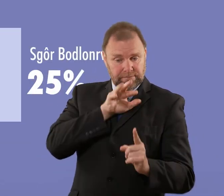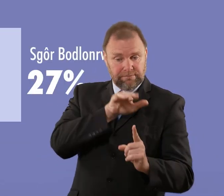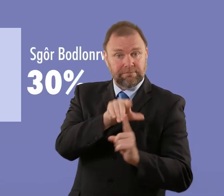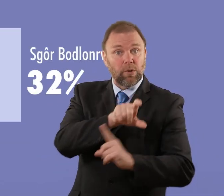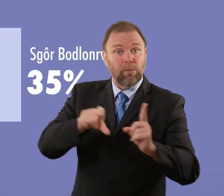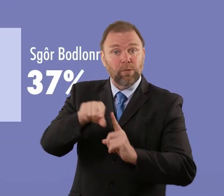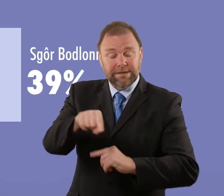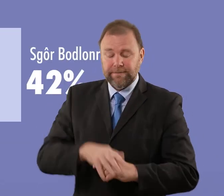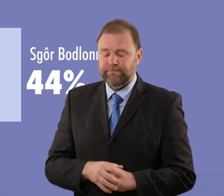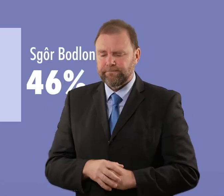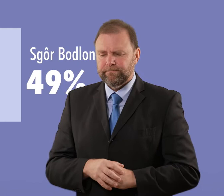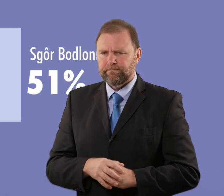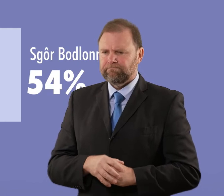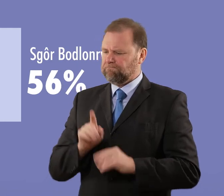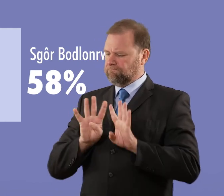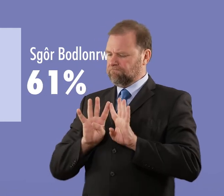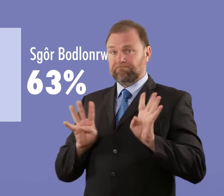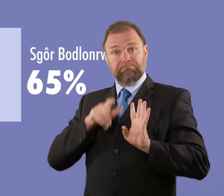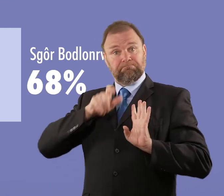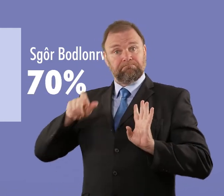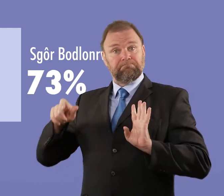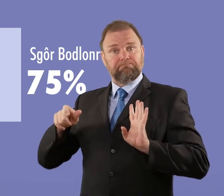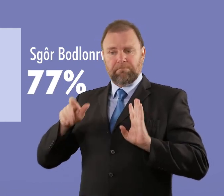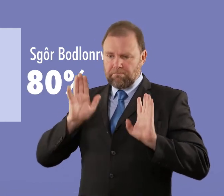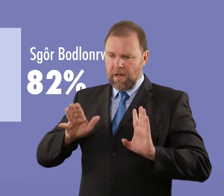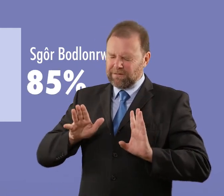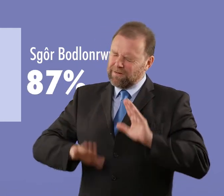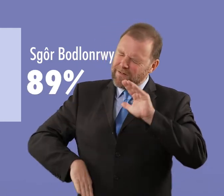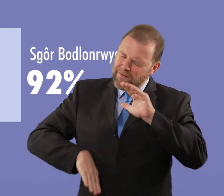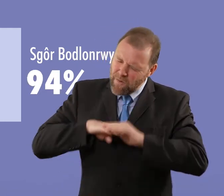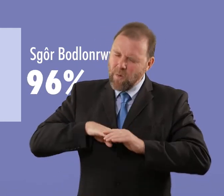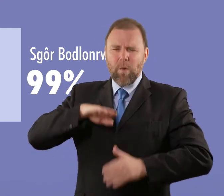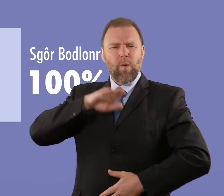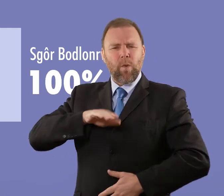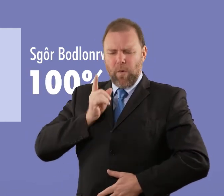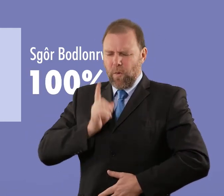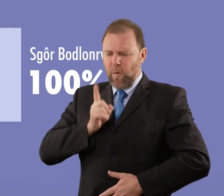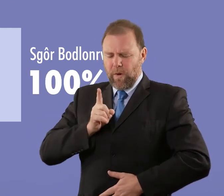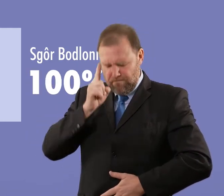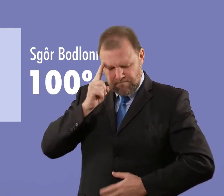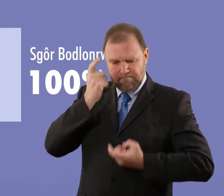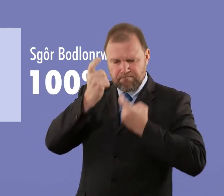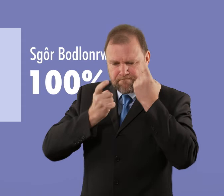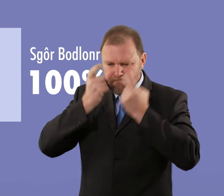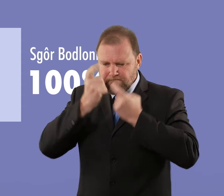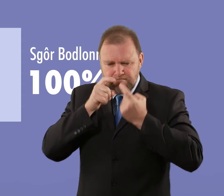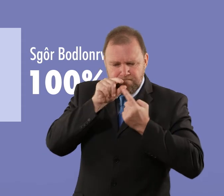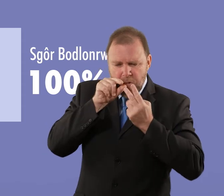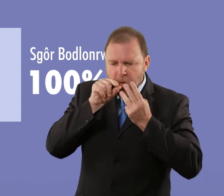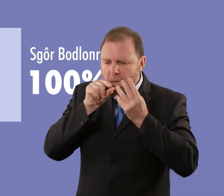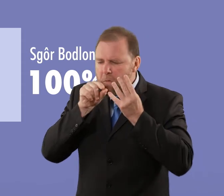gwneud penderfyniadau fel aelodau byrdau a phwyllgorau fod yn gwbl fodlon bod yr effeithiau llawn wedi eu hystyried cyn mynd